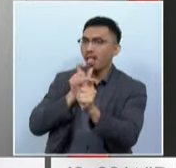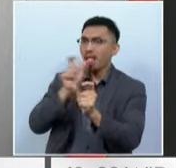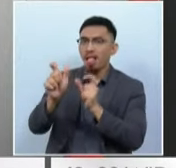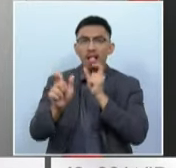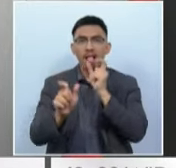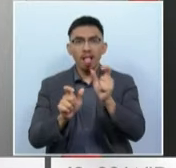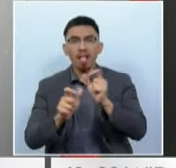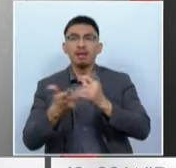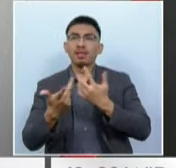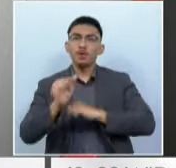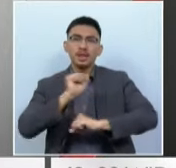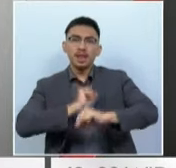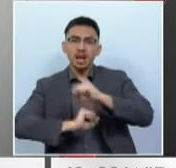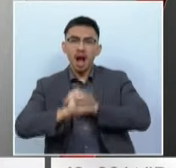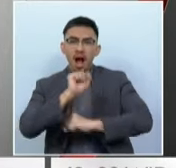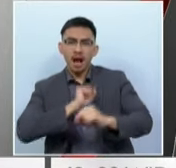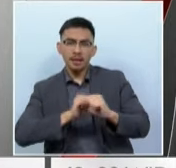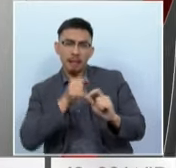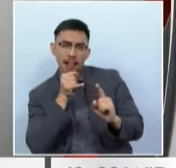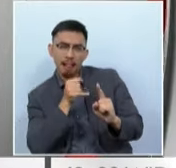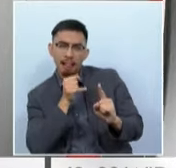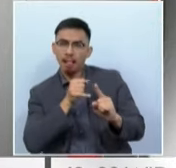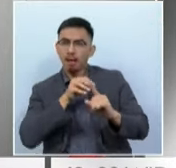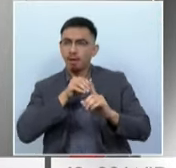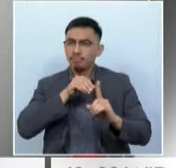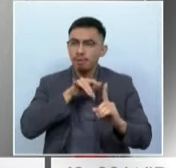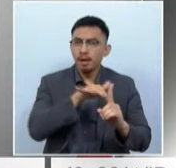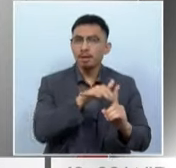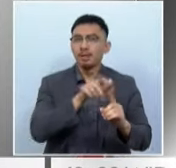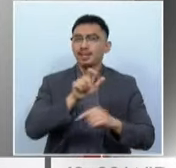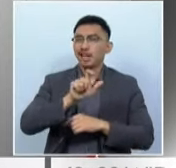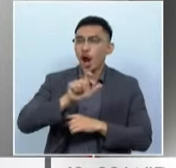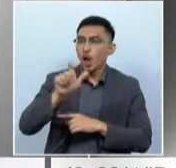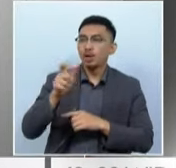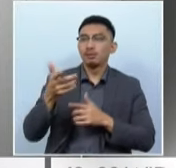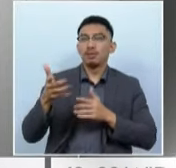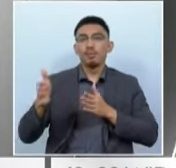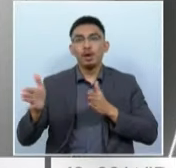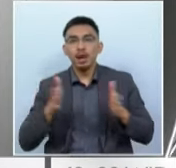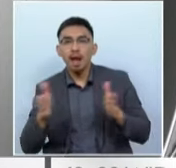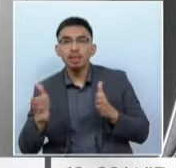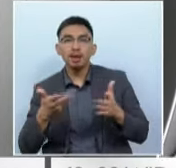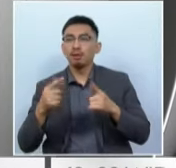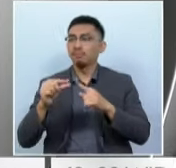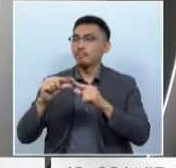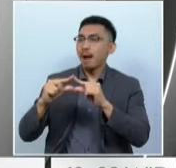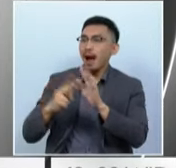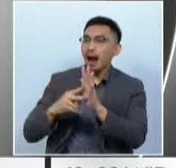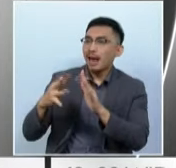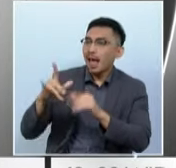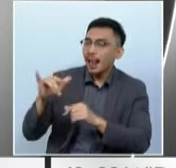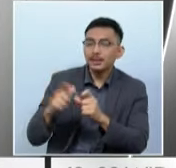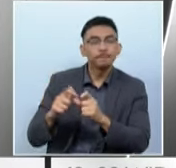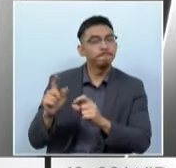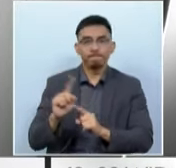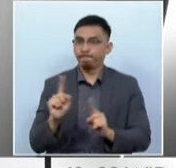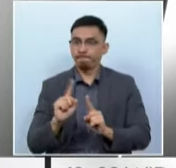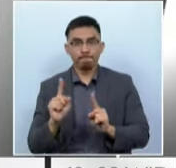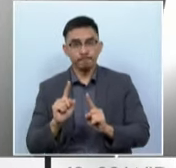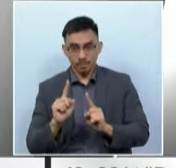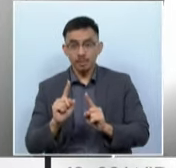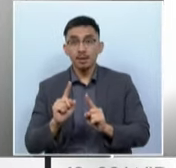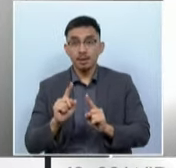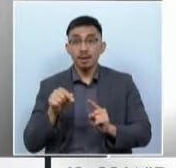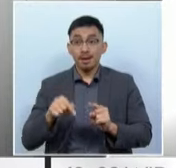pendukung pasangan calon moderator dan panelis selama debat berlangsung handphone atau alat komunikasi